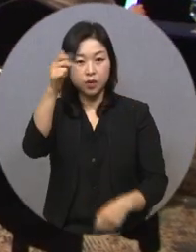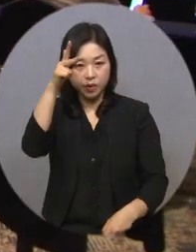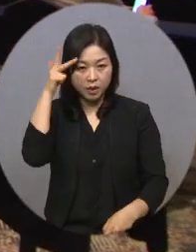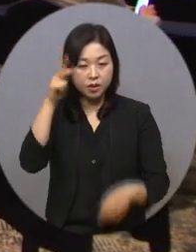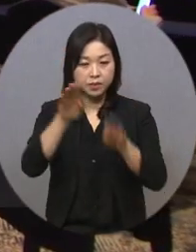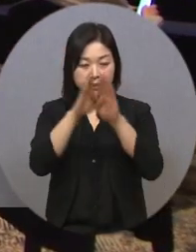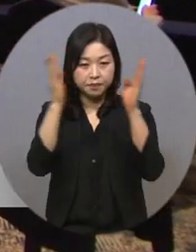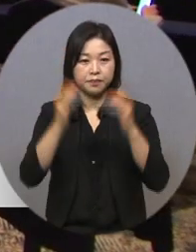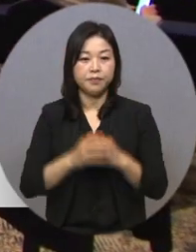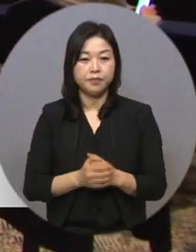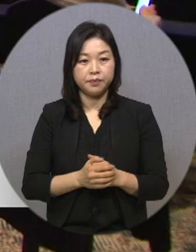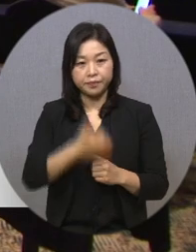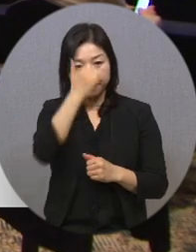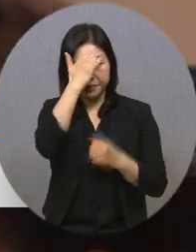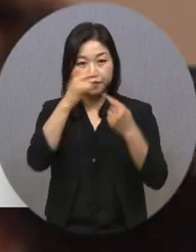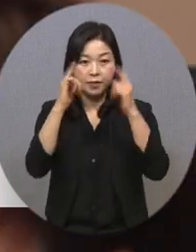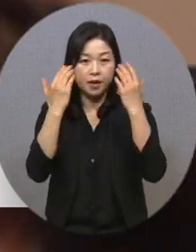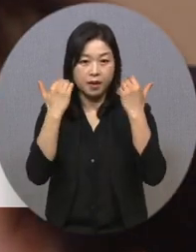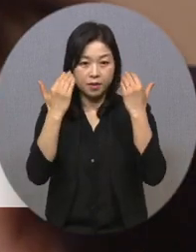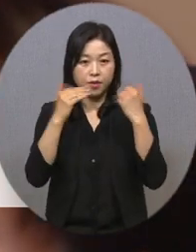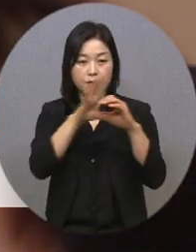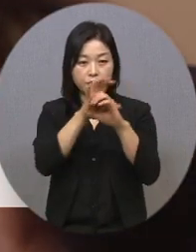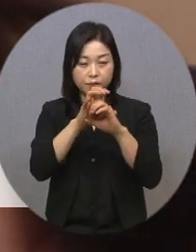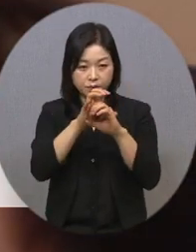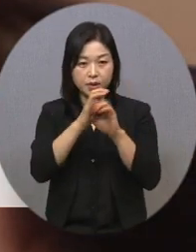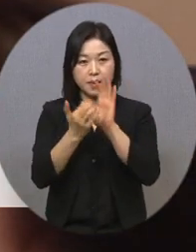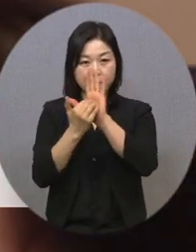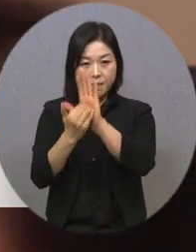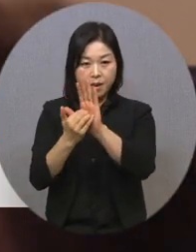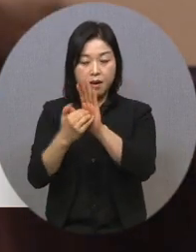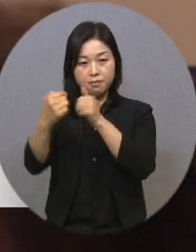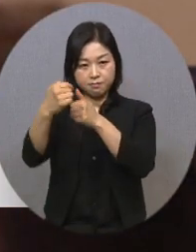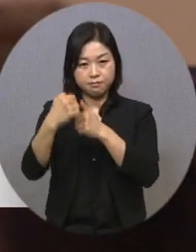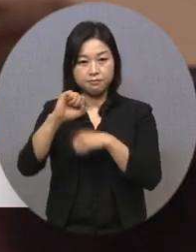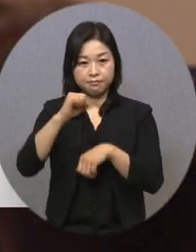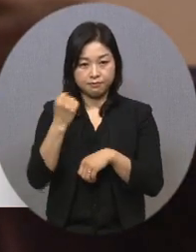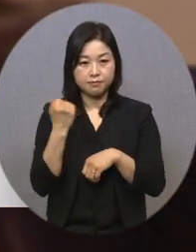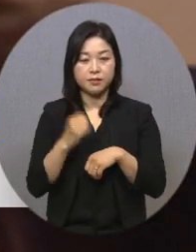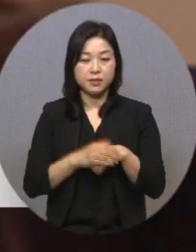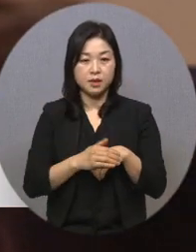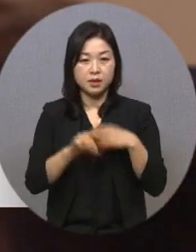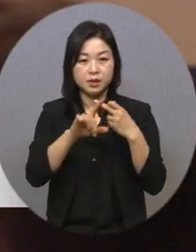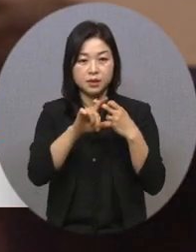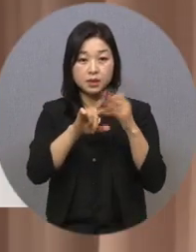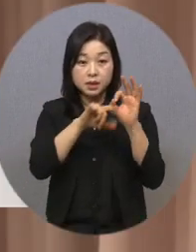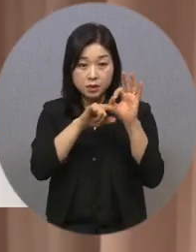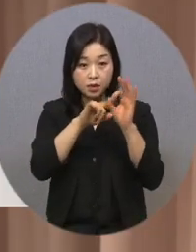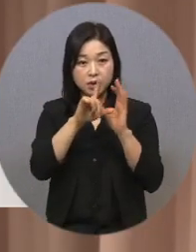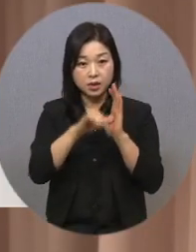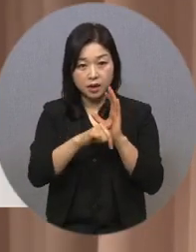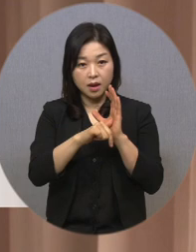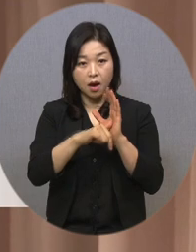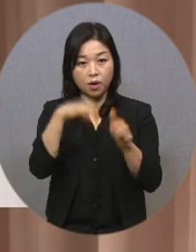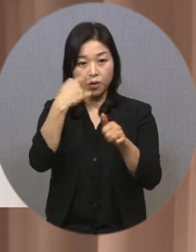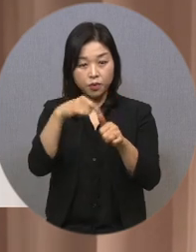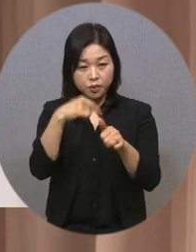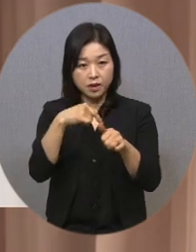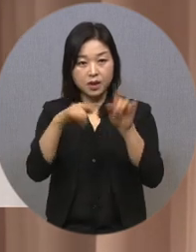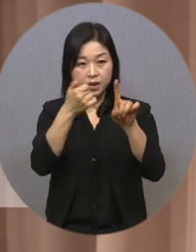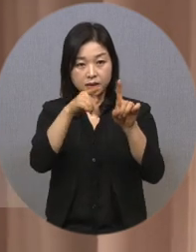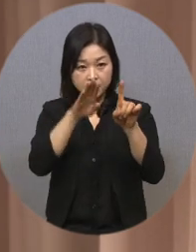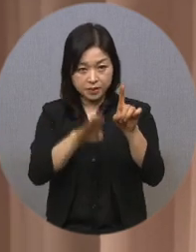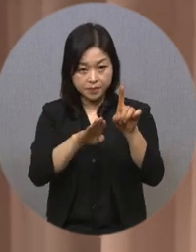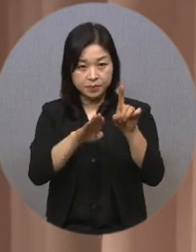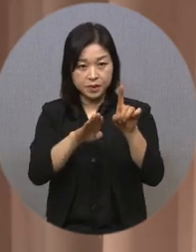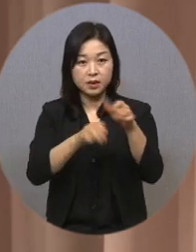진행하였습니다. 충유예대학은 코로나 방역지침을 준수하여 지난 10월 충유예 교육사 2급 자격시험에 이어 1급 자격시험을